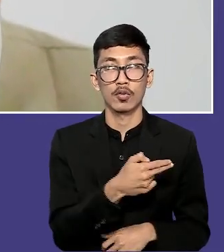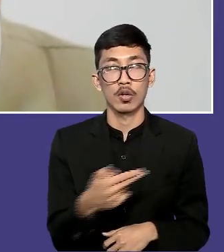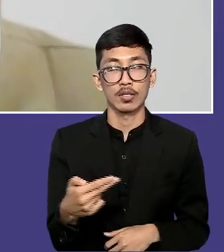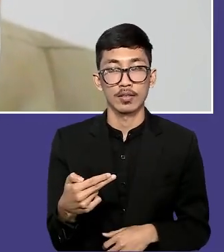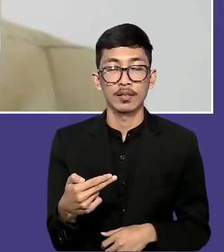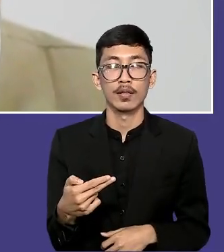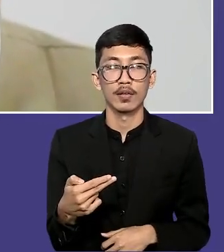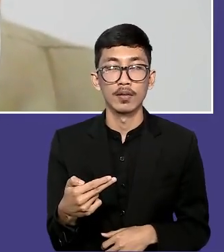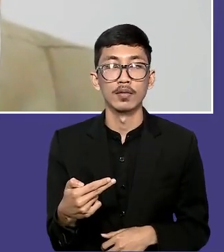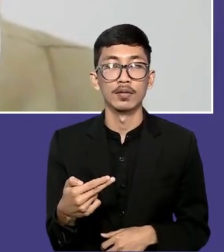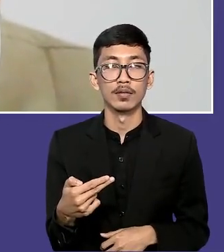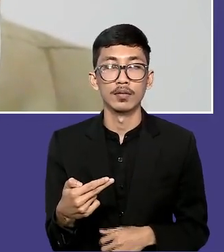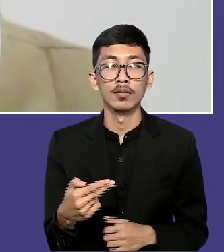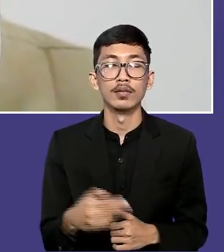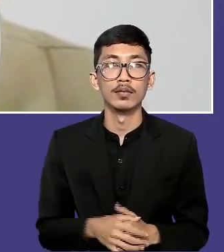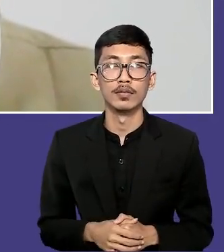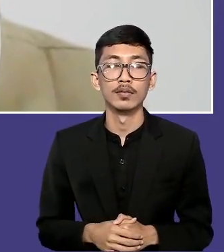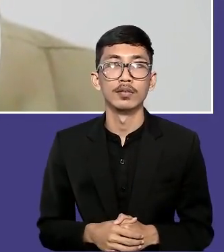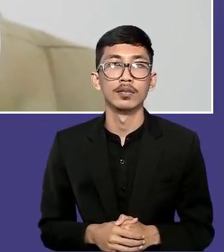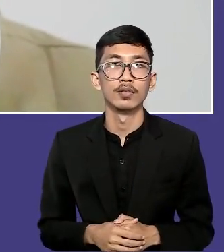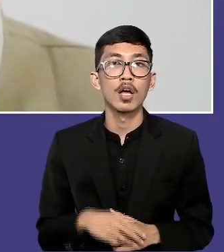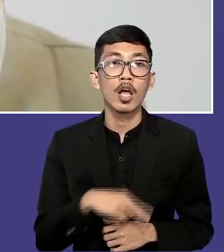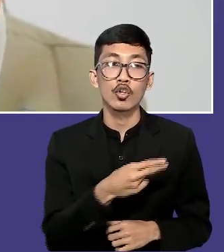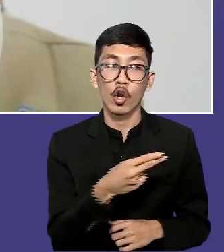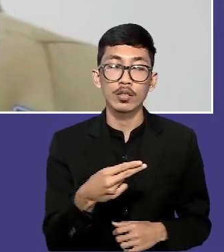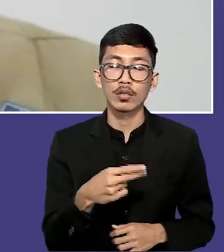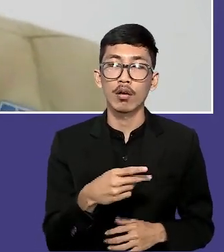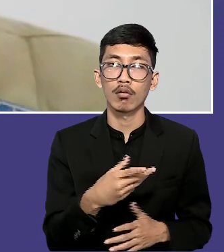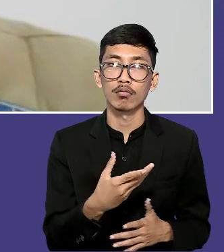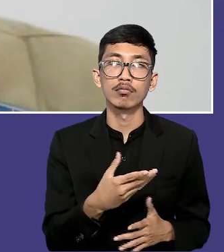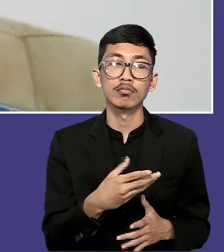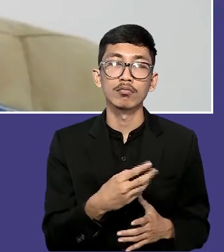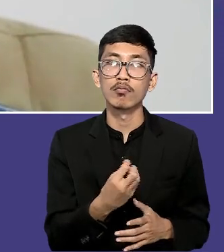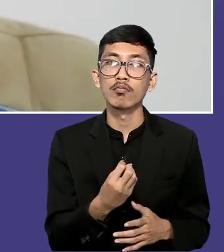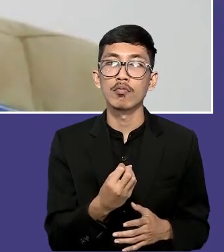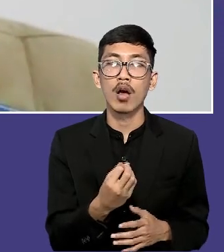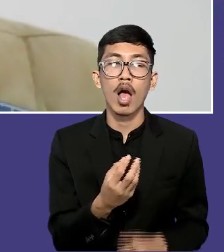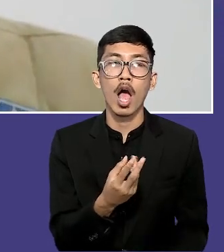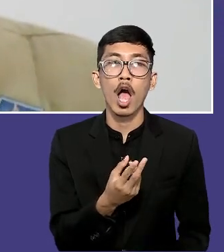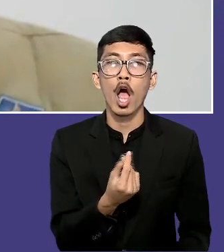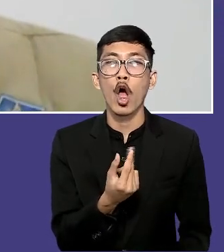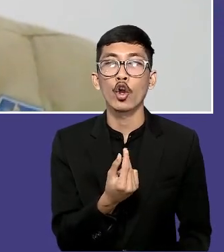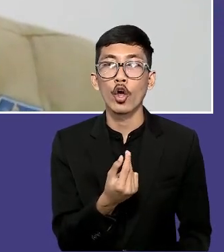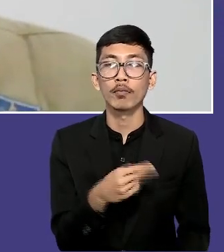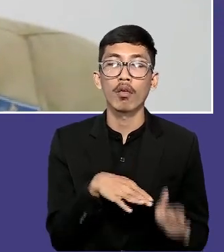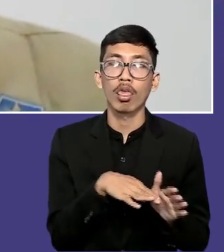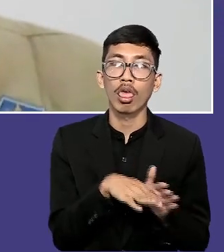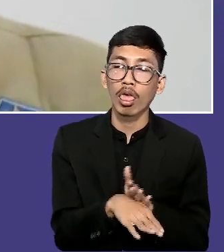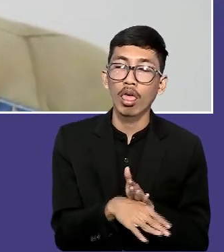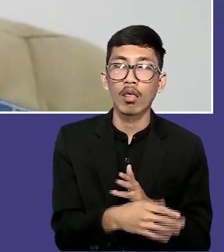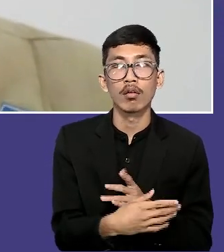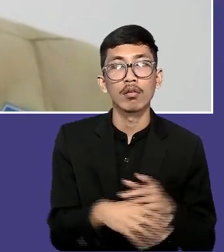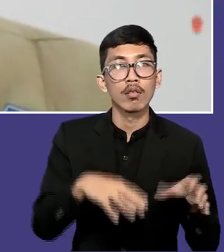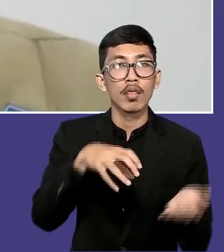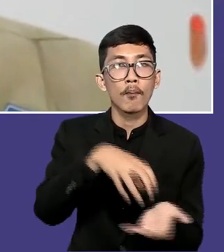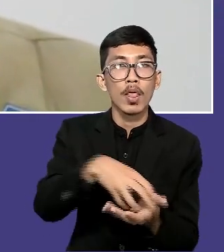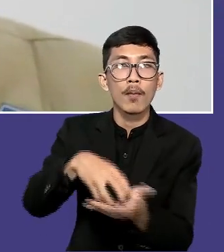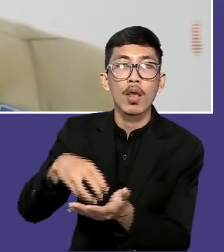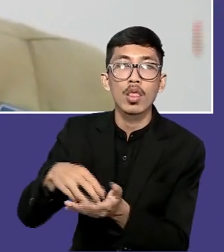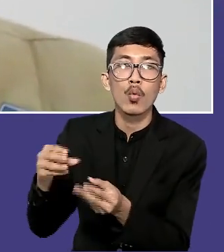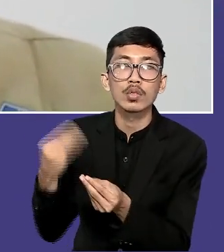sakit ini tentu saja mereka dampaknya cukup signifikan terhadap berbagai sektor ekonomi Setia adalah sektor pariwisata banyak yang kemudian